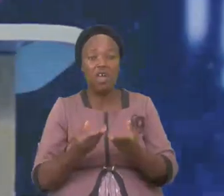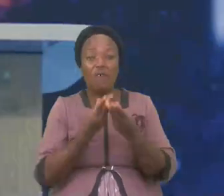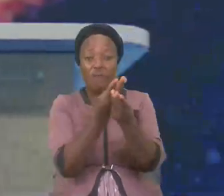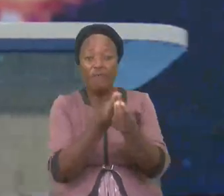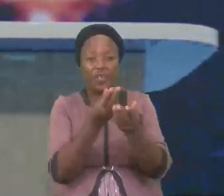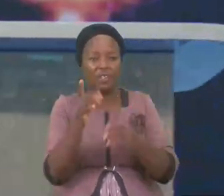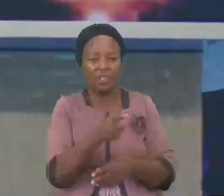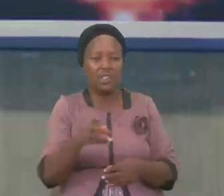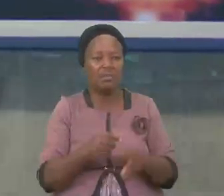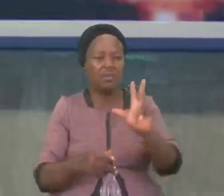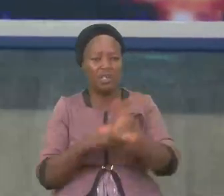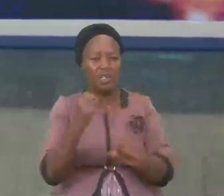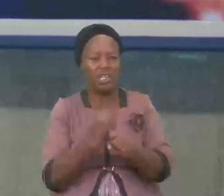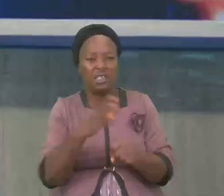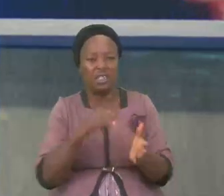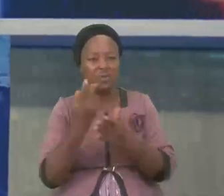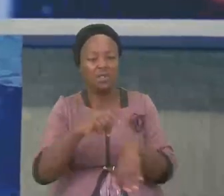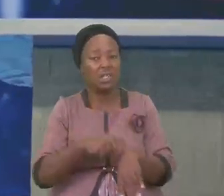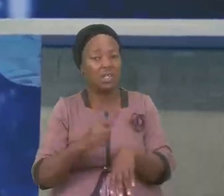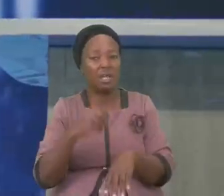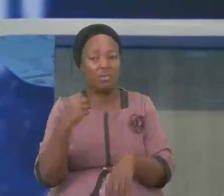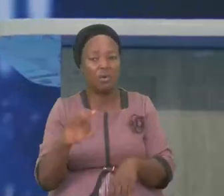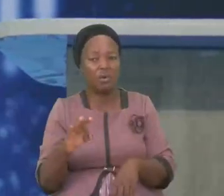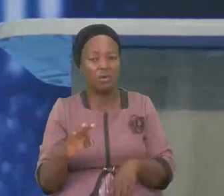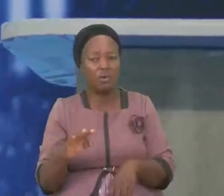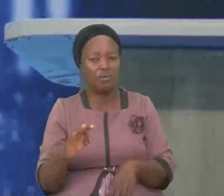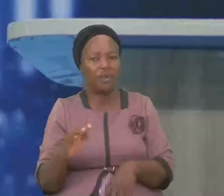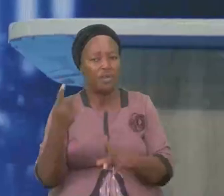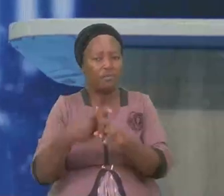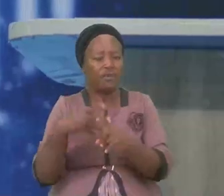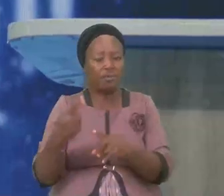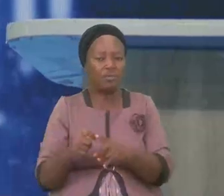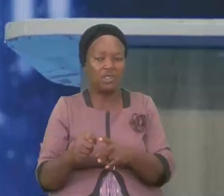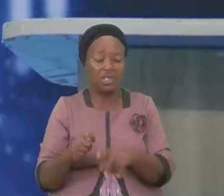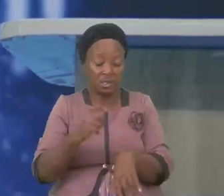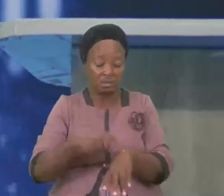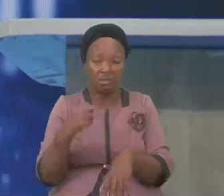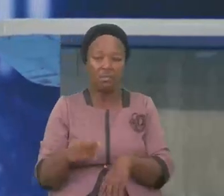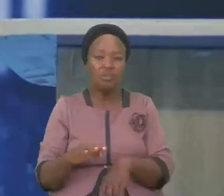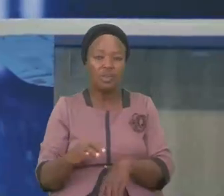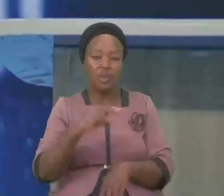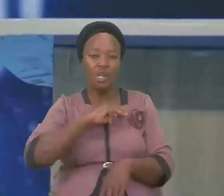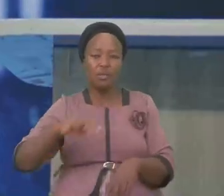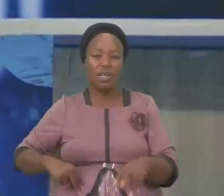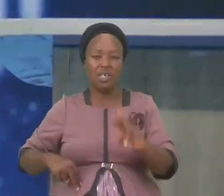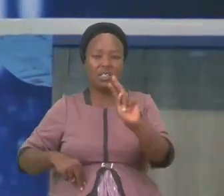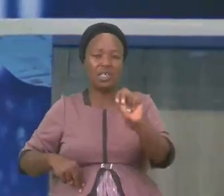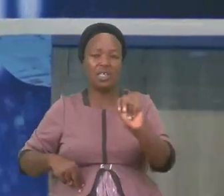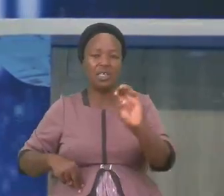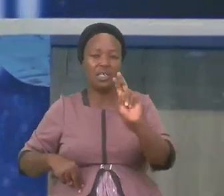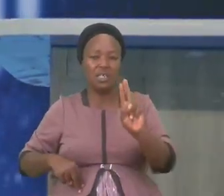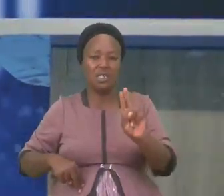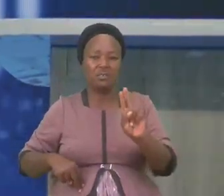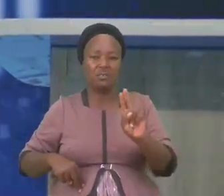Voulant les élever pendant 3 ans, c'est une période vue du côté de, pour les laver